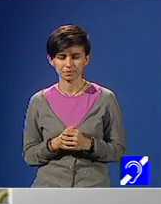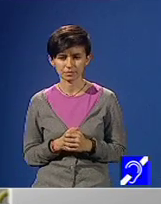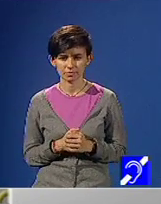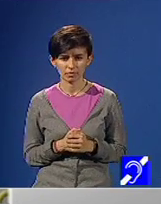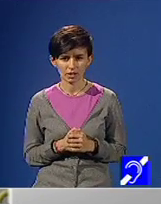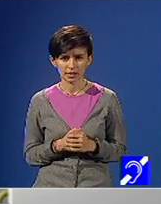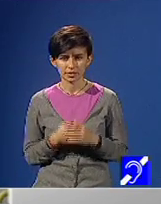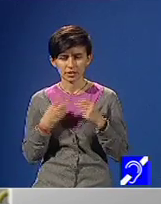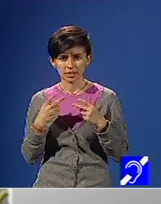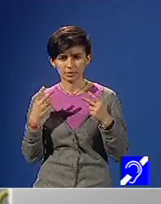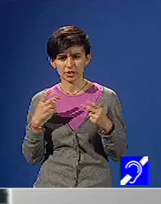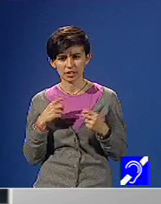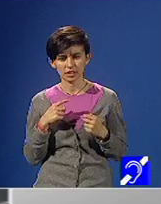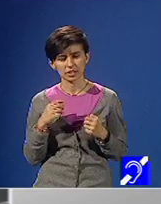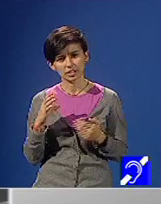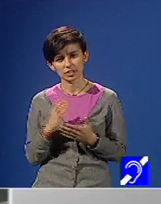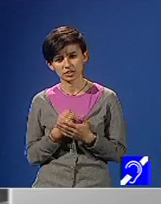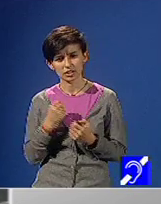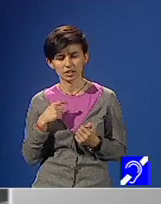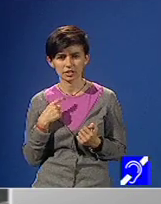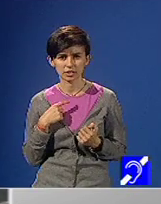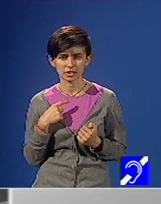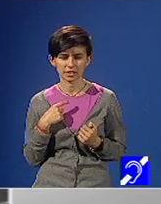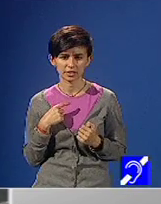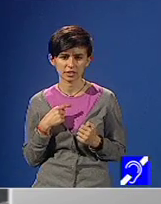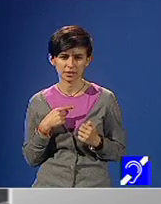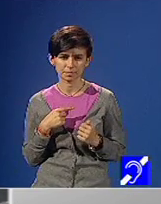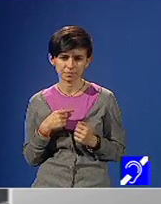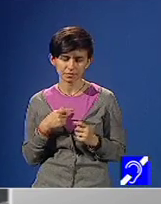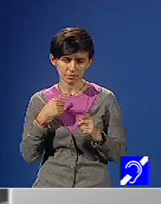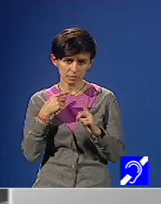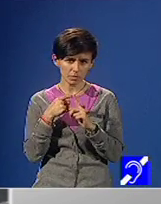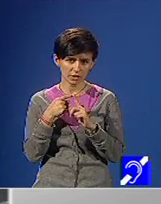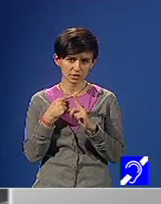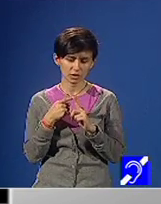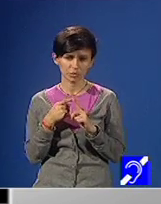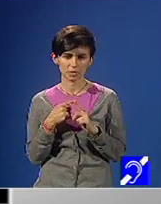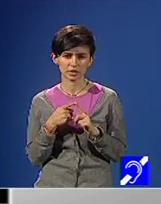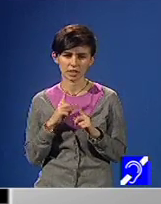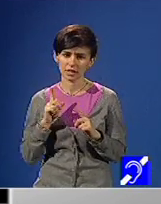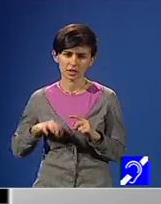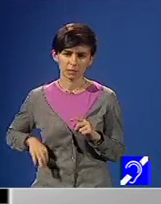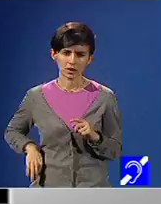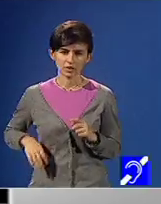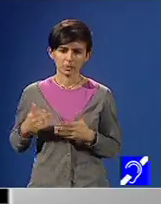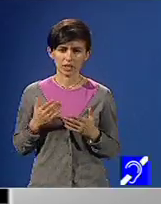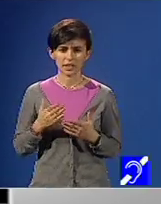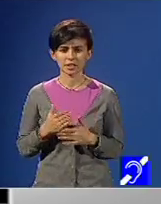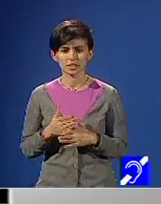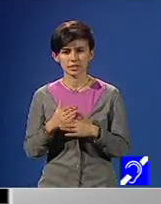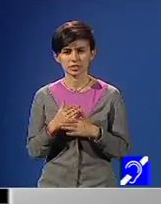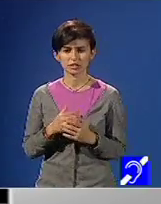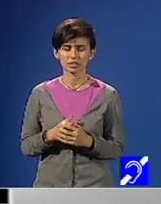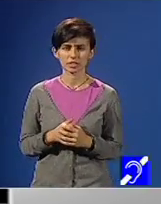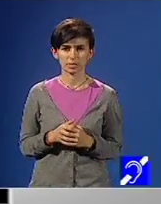important câștig, sunt însă convins că este câștigul cauzei non-profit pe care o susținem. Walking Month în fiecare an strânge fonduri pentru o cauză